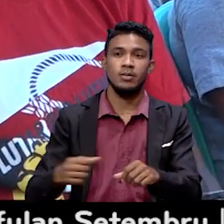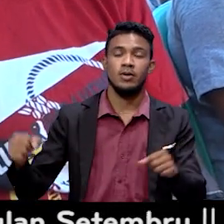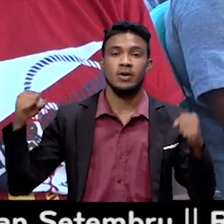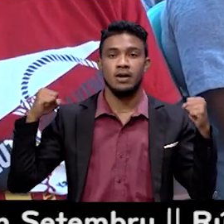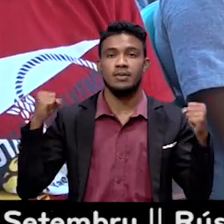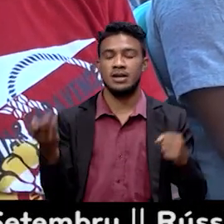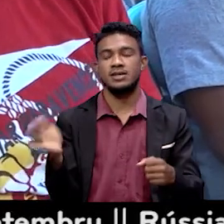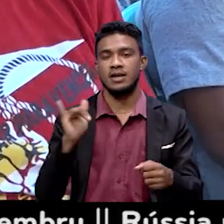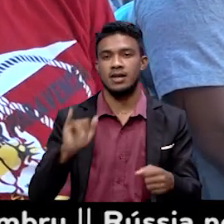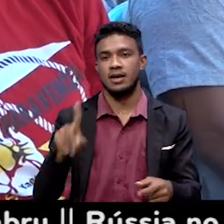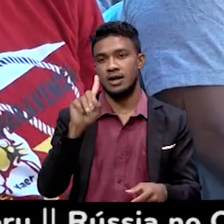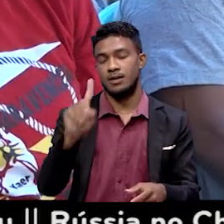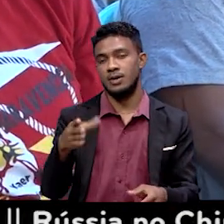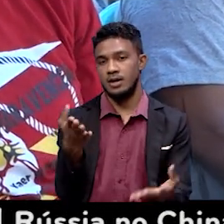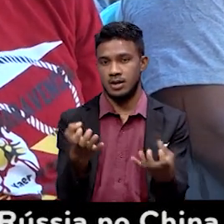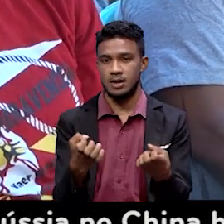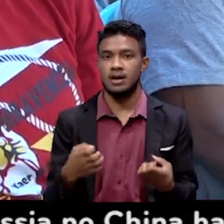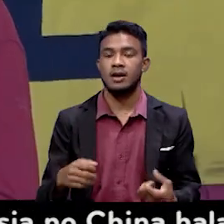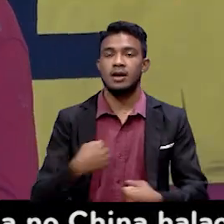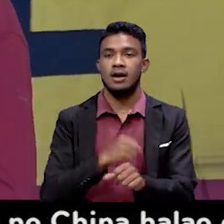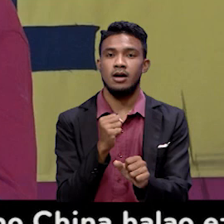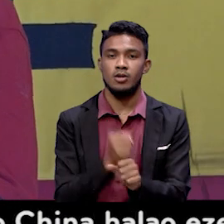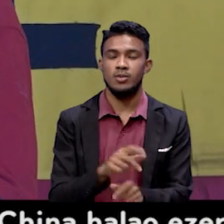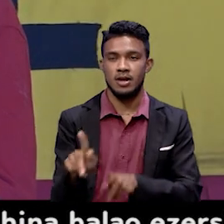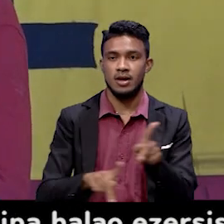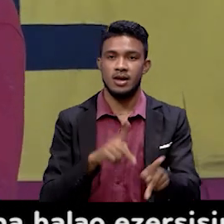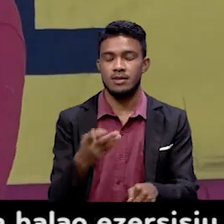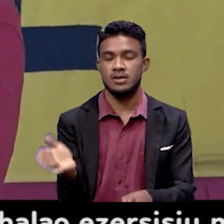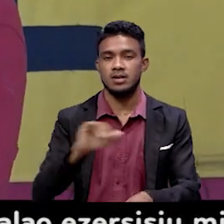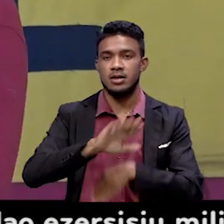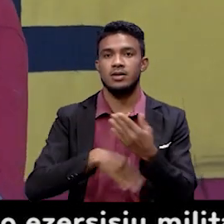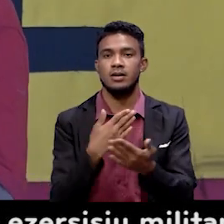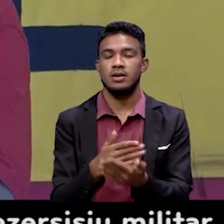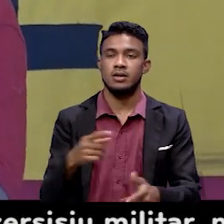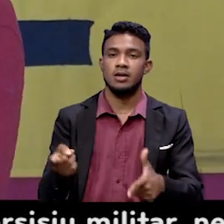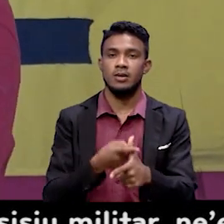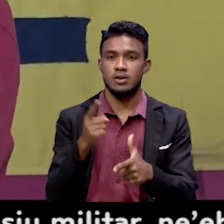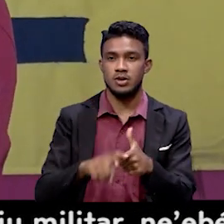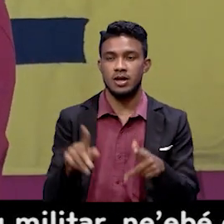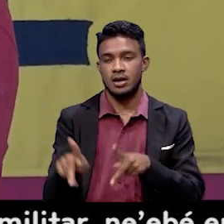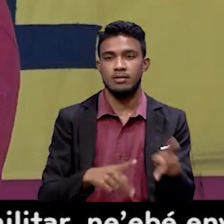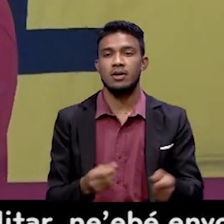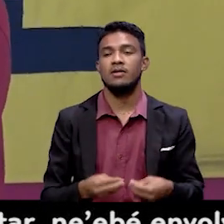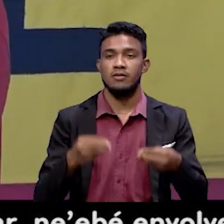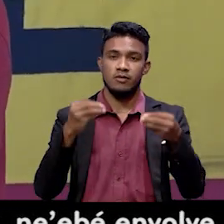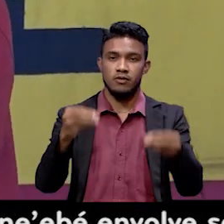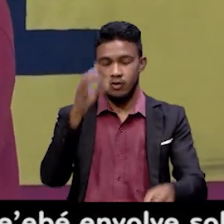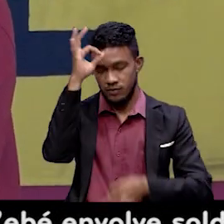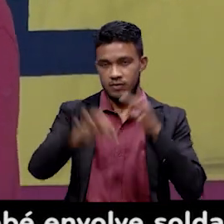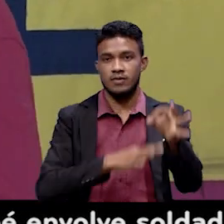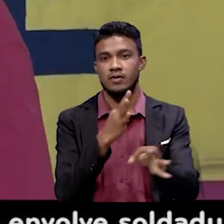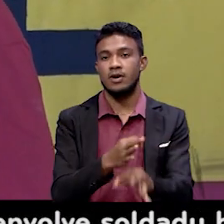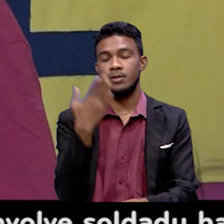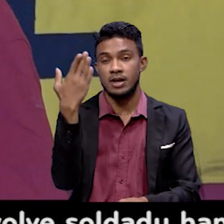dia. Seida mag niya takarak halo ko povu mo beri dene. Depois de povu dene fotang ukung, fofir ba niya ato